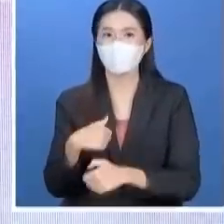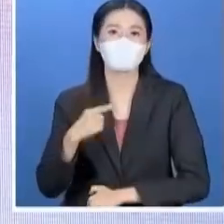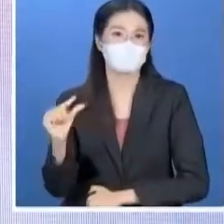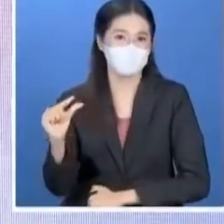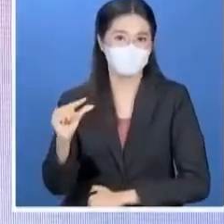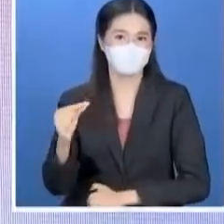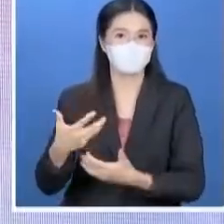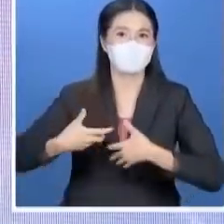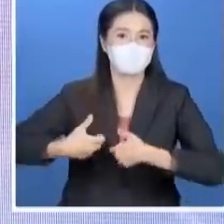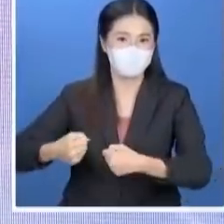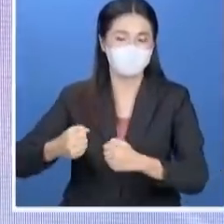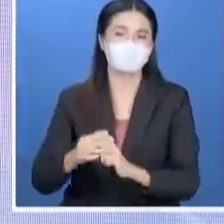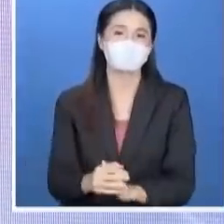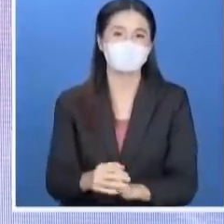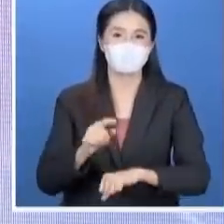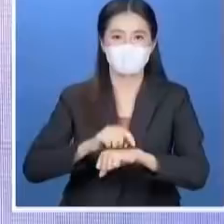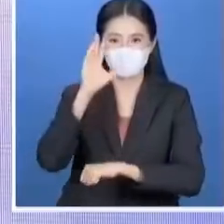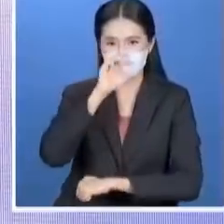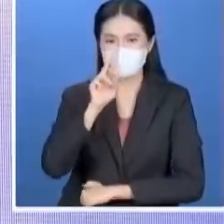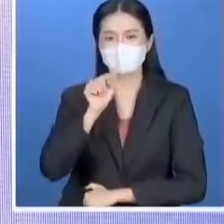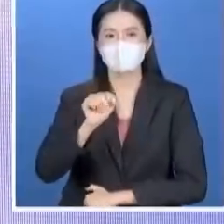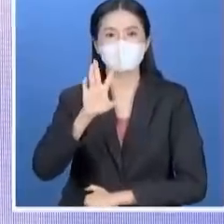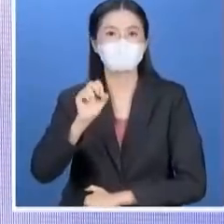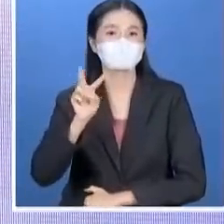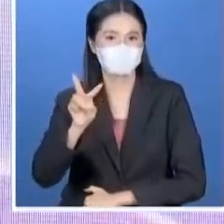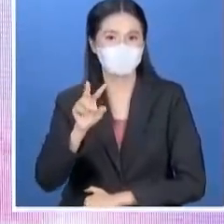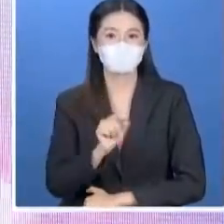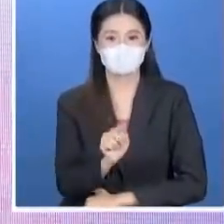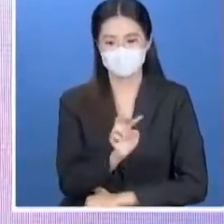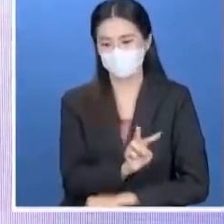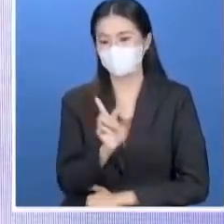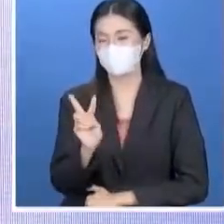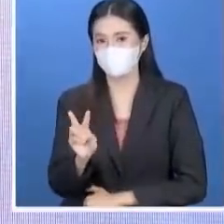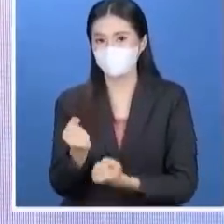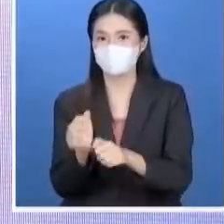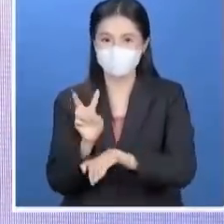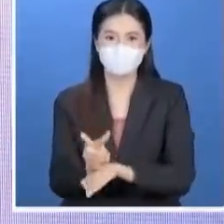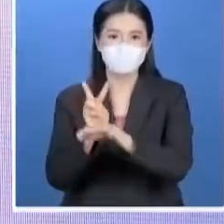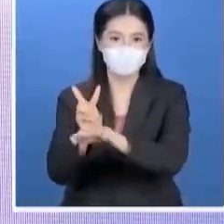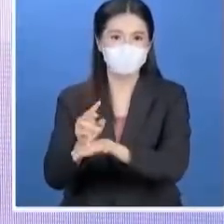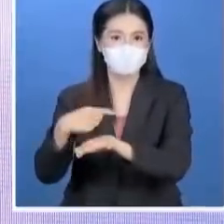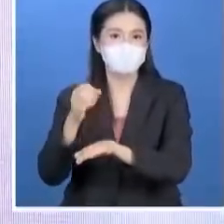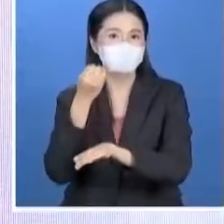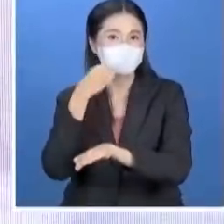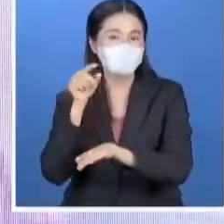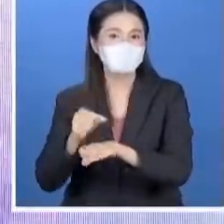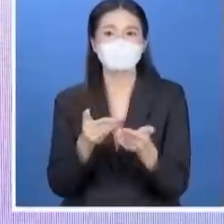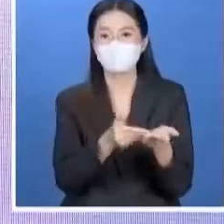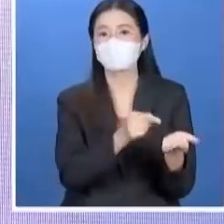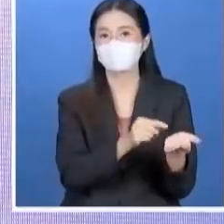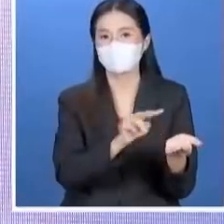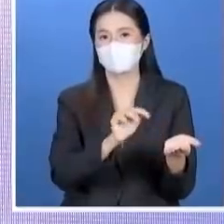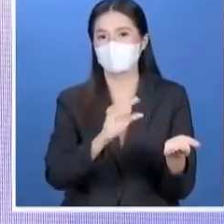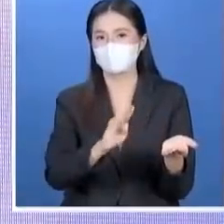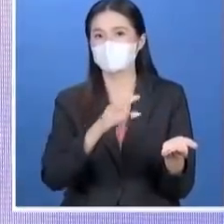ที่ปากซอยจากนั้นเวลาเที่ยงคืน52นาทีกระติกและโรเบิร์ตได้ขึ้นรถกราฟมุ่งหน้ากลับไปที่อู่เรือ